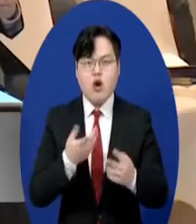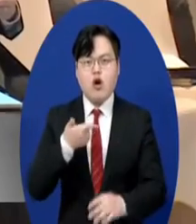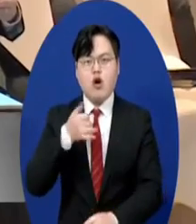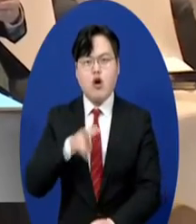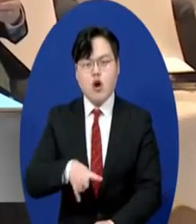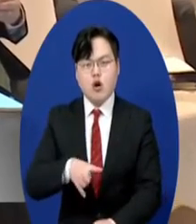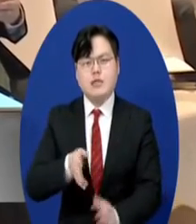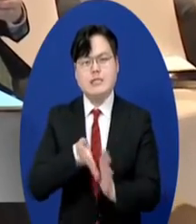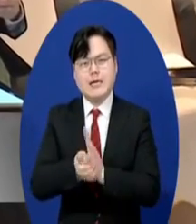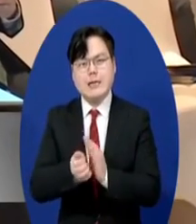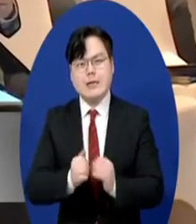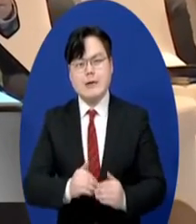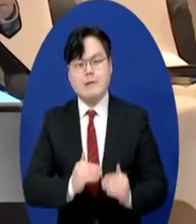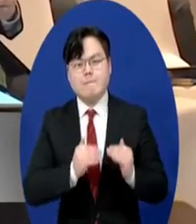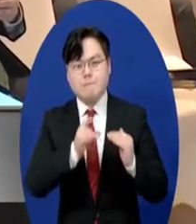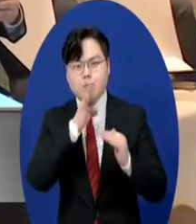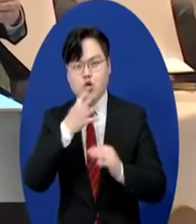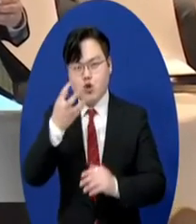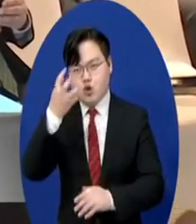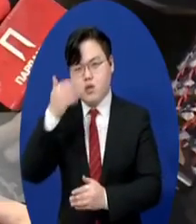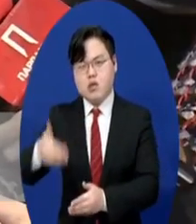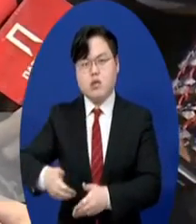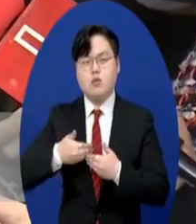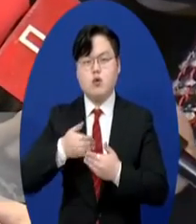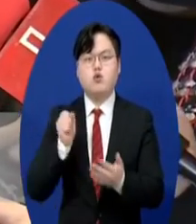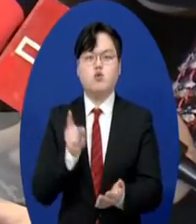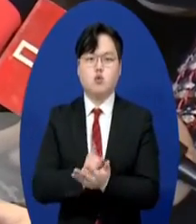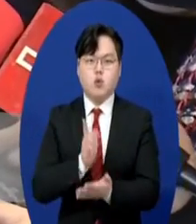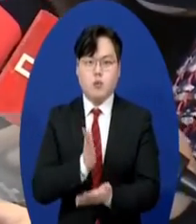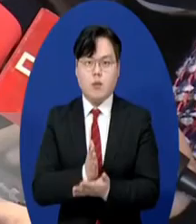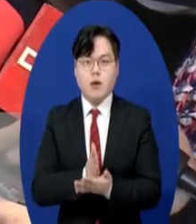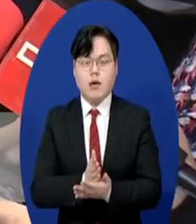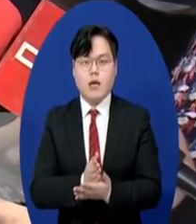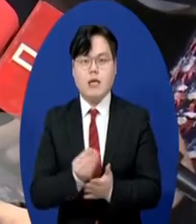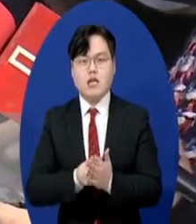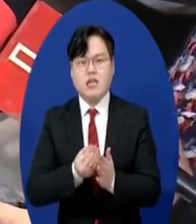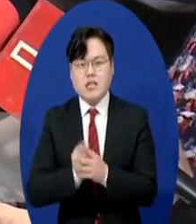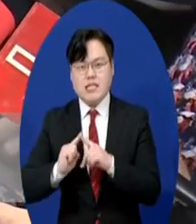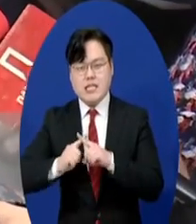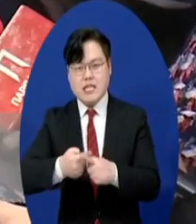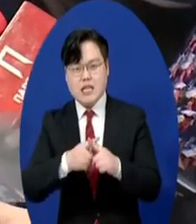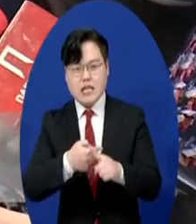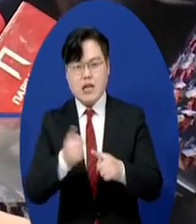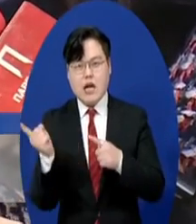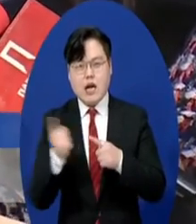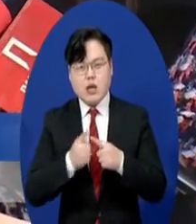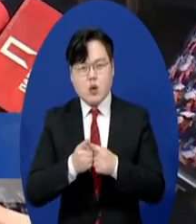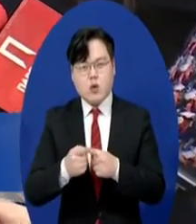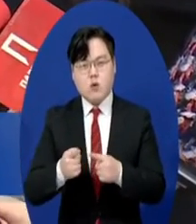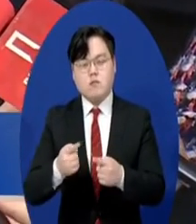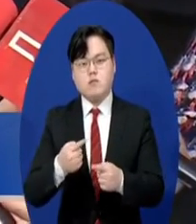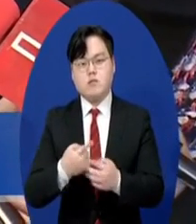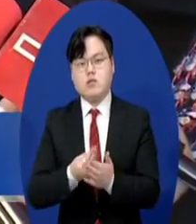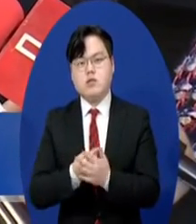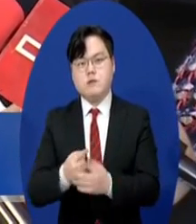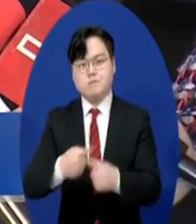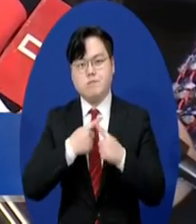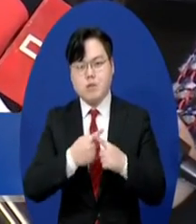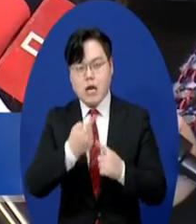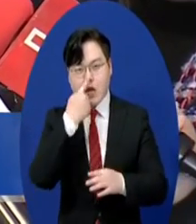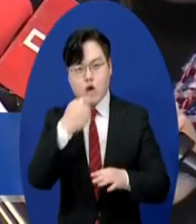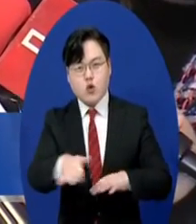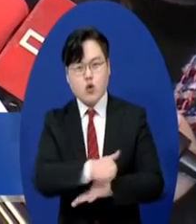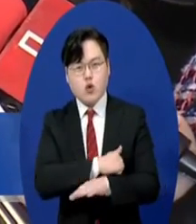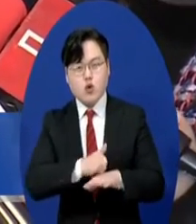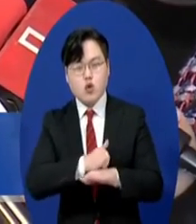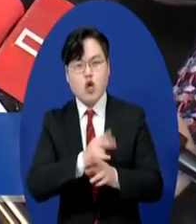компаниудад чадвархжуулахад төрөөс дэмжлэг үзүүлэх нь л байна. Тодорхой хэмжээнд хөлийн 20 зэрийн асуудлууд бол бүгд найрамд хатад ард уусан